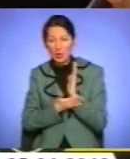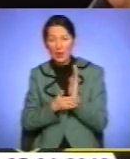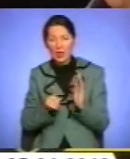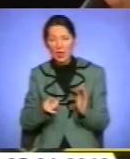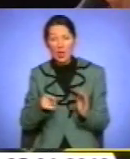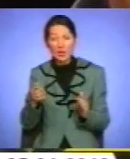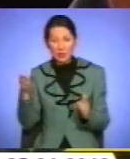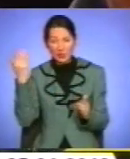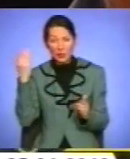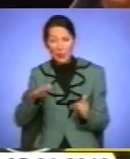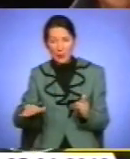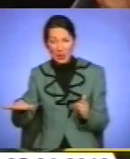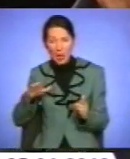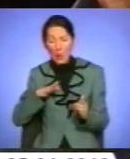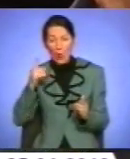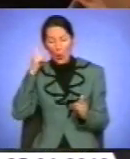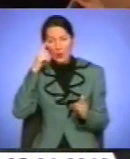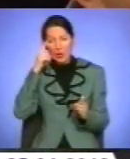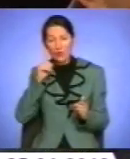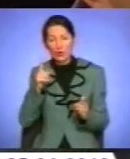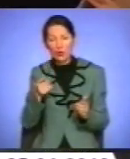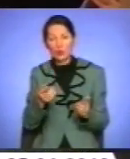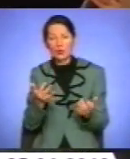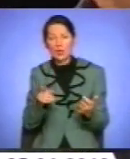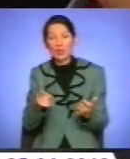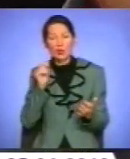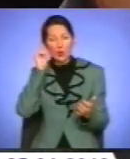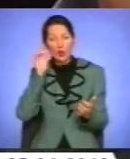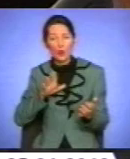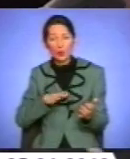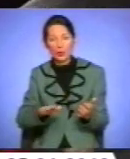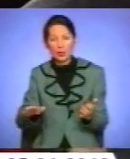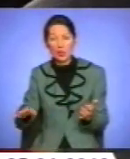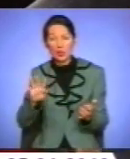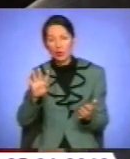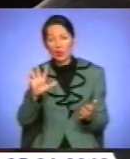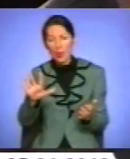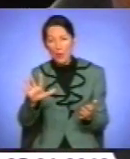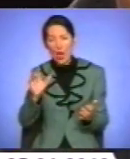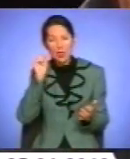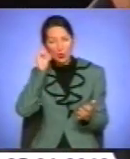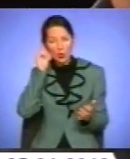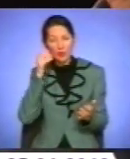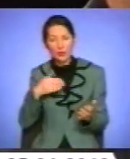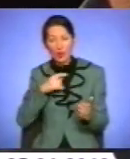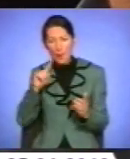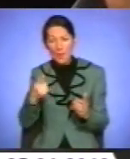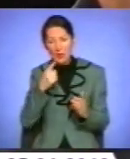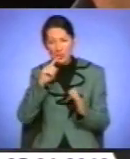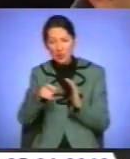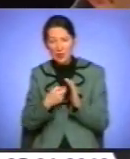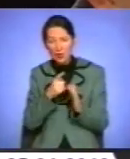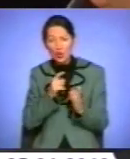написати книжку. Ну, коли це може було років, скільки там дитині? 4-5, коли от вперше дізнався, що книжки хтось пише.